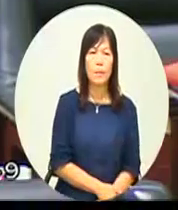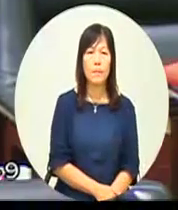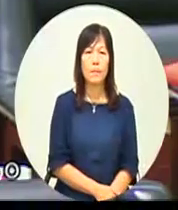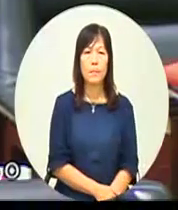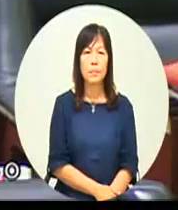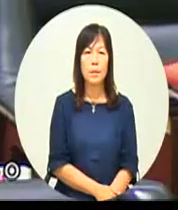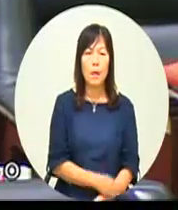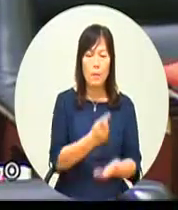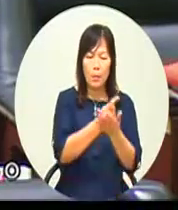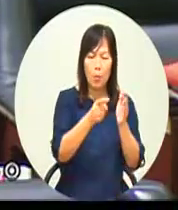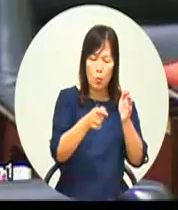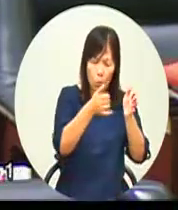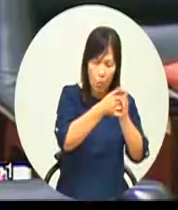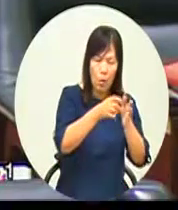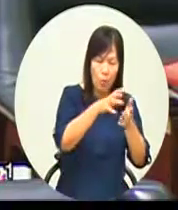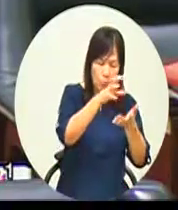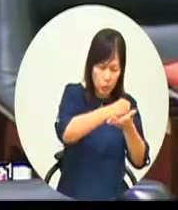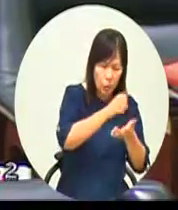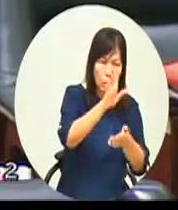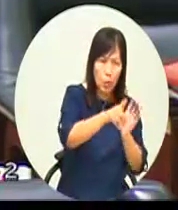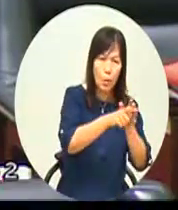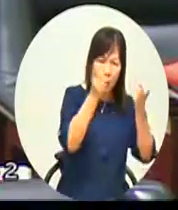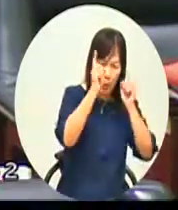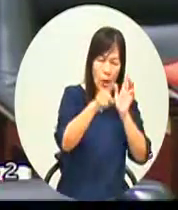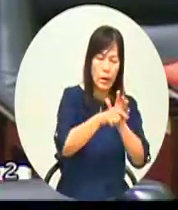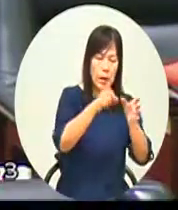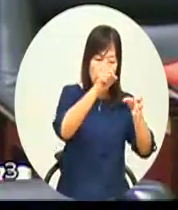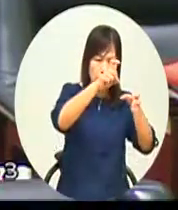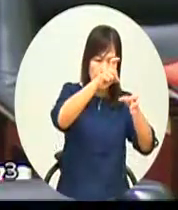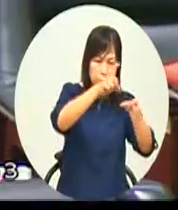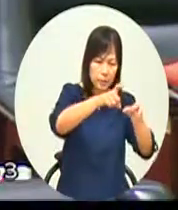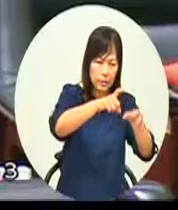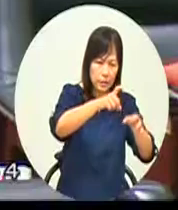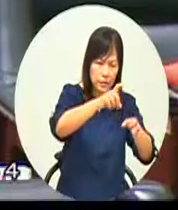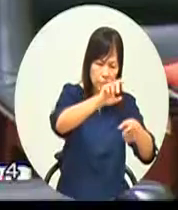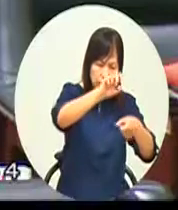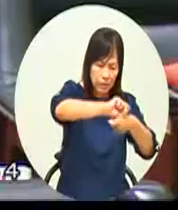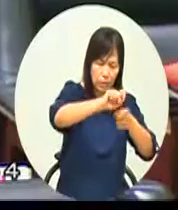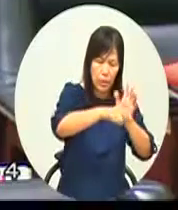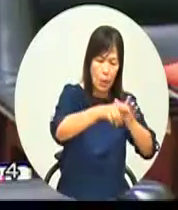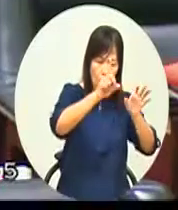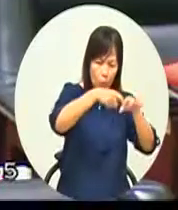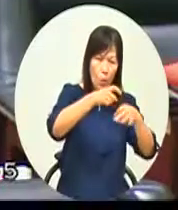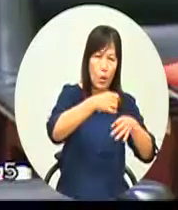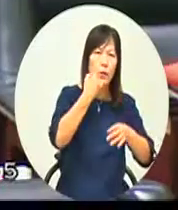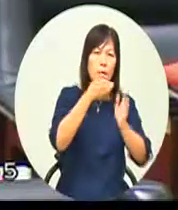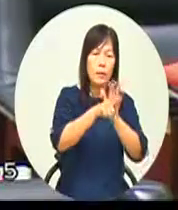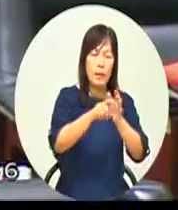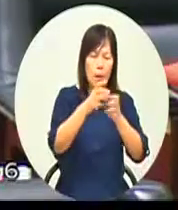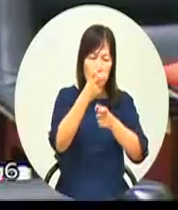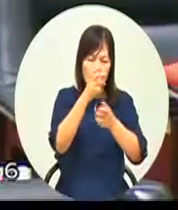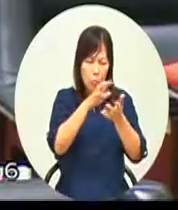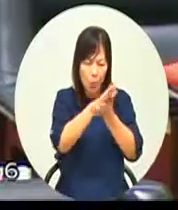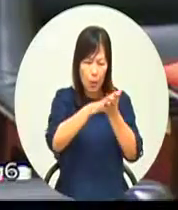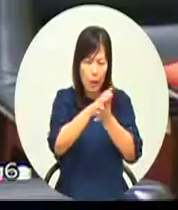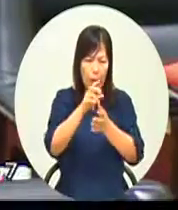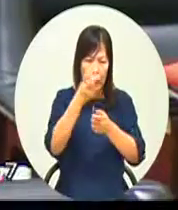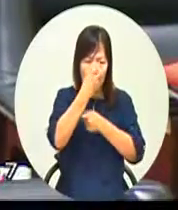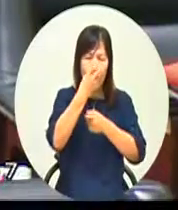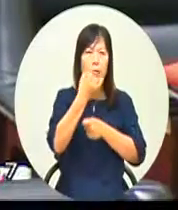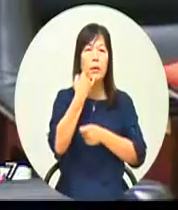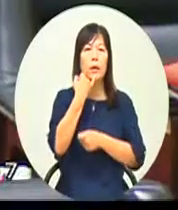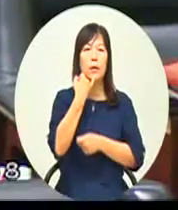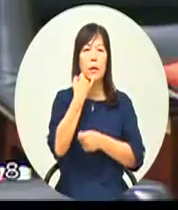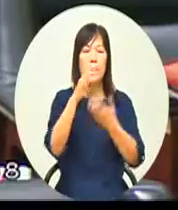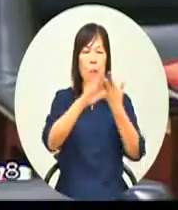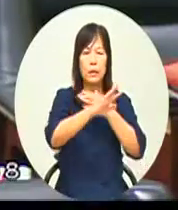来抓宝，又可以增加我们公车的收入，又可以管理乱象哦。啊，本席讲，其他县市